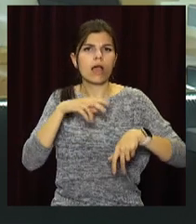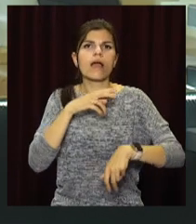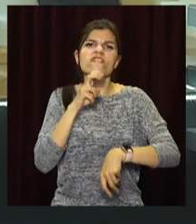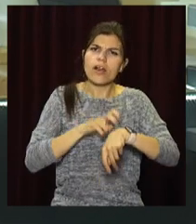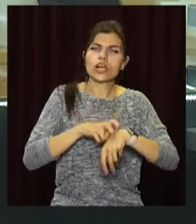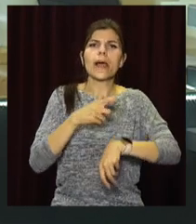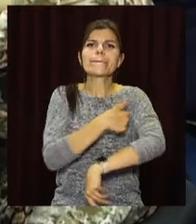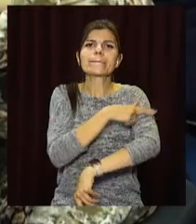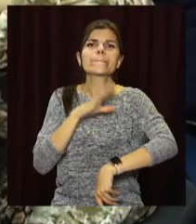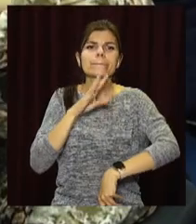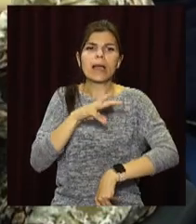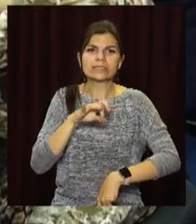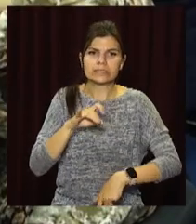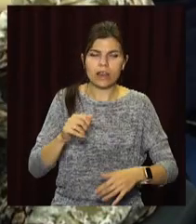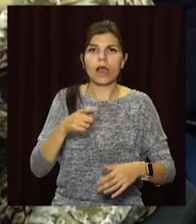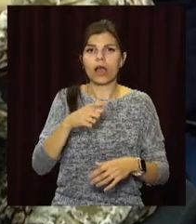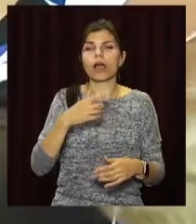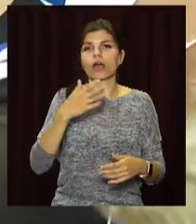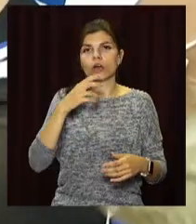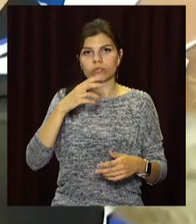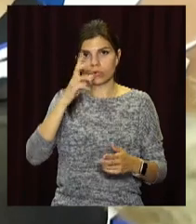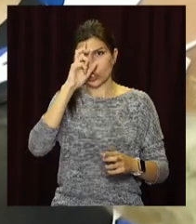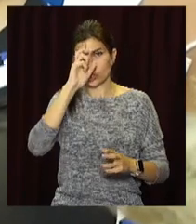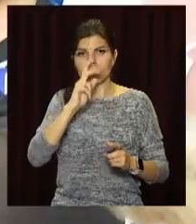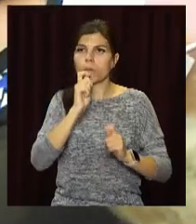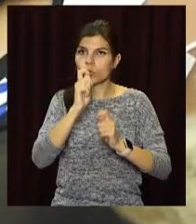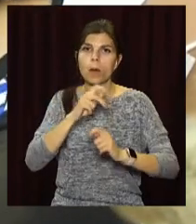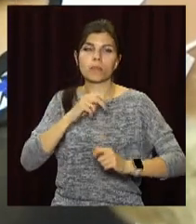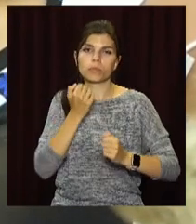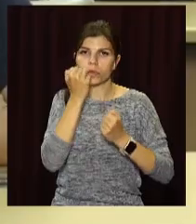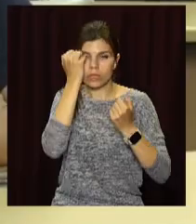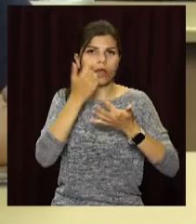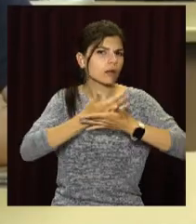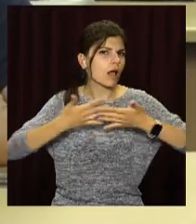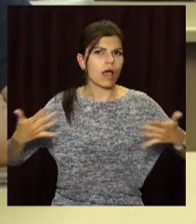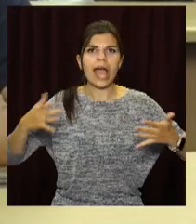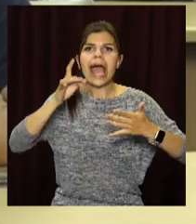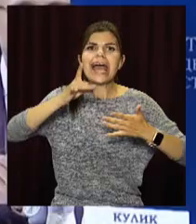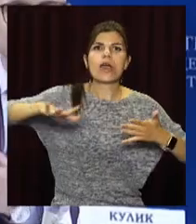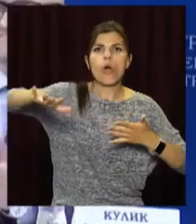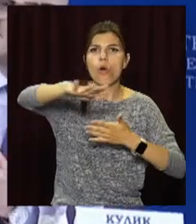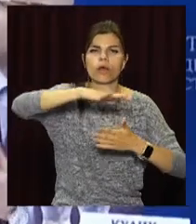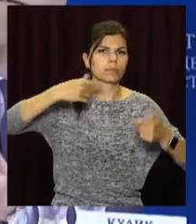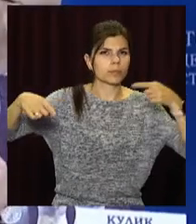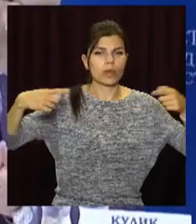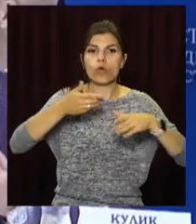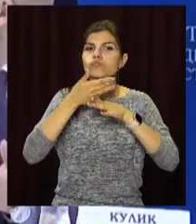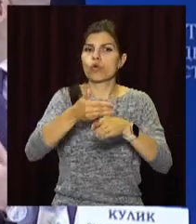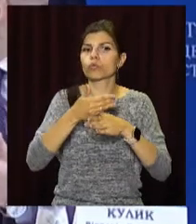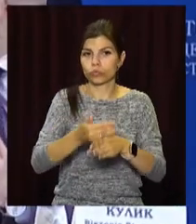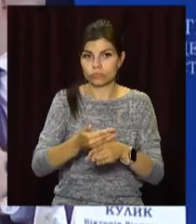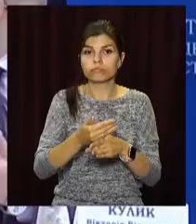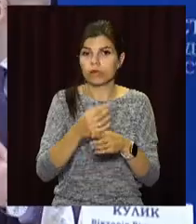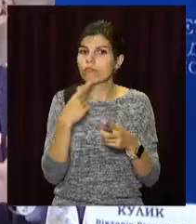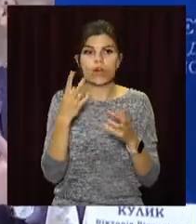медсестер. Обласні та державні грамоти і подяки вручили медикам з різних куточків регіону. Допомогу їм в області продовжують